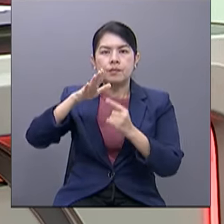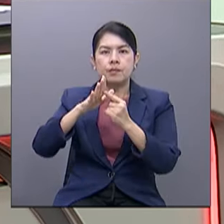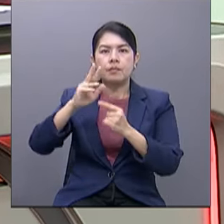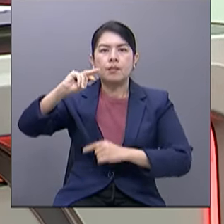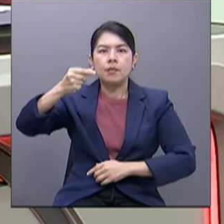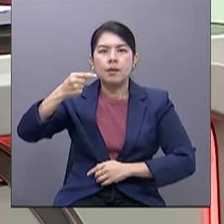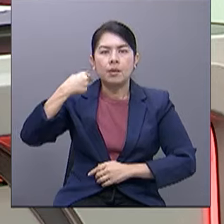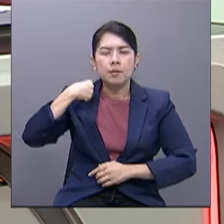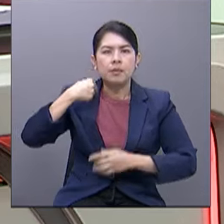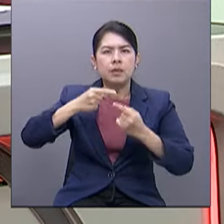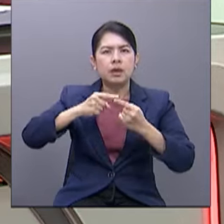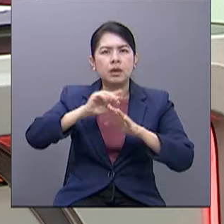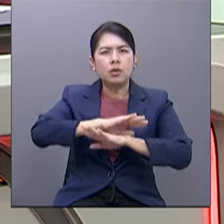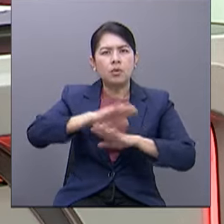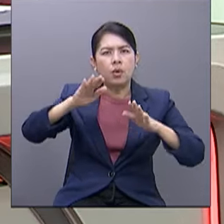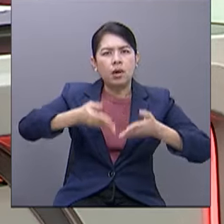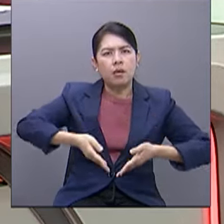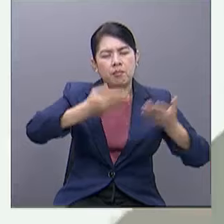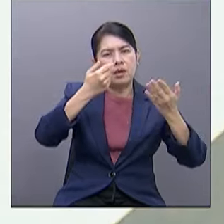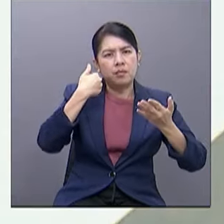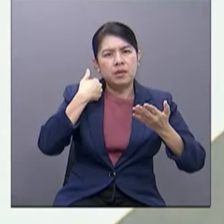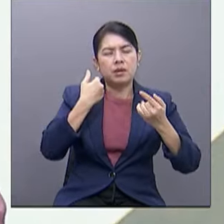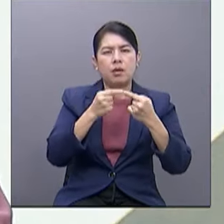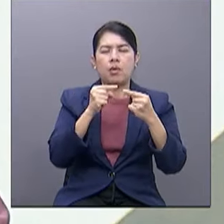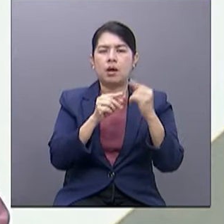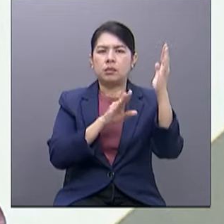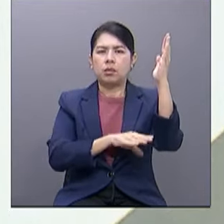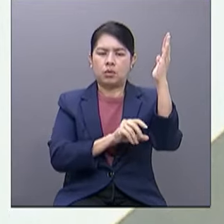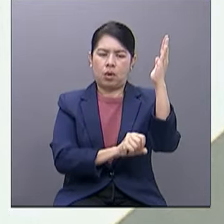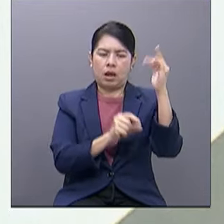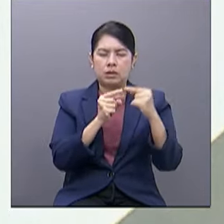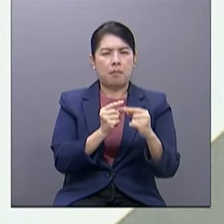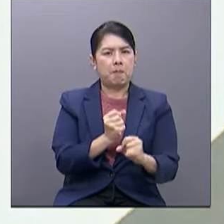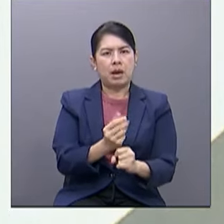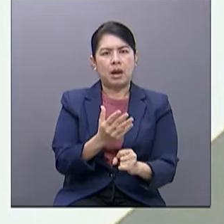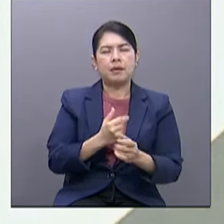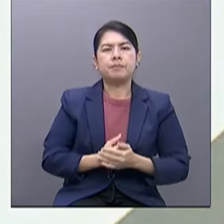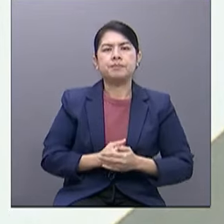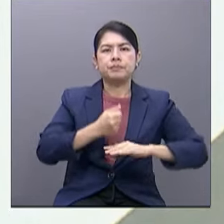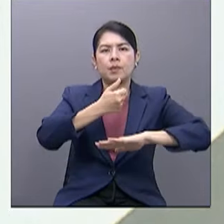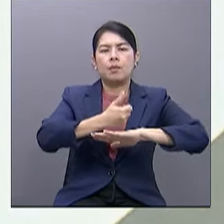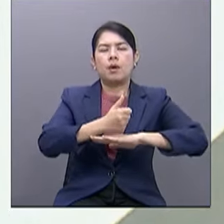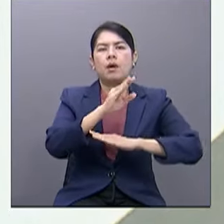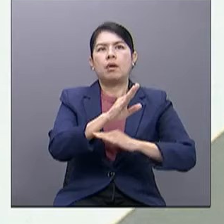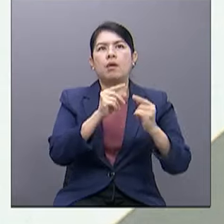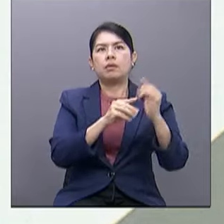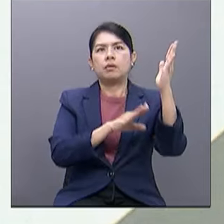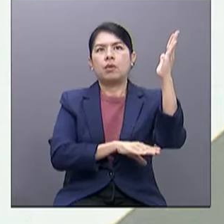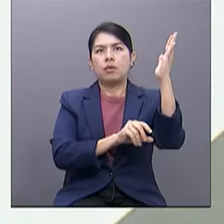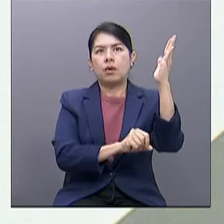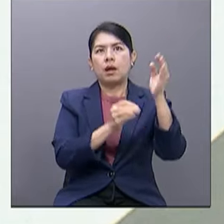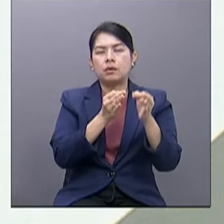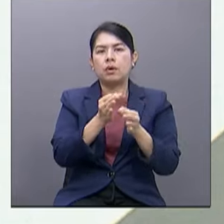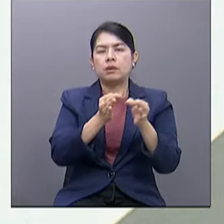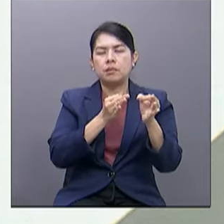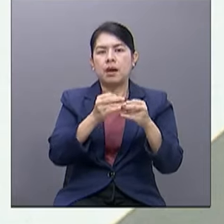แต่ที่สงขลารื้อไม่ได้ค่ะเรื่องนี้ทางผู้ว่าราชการจังหวัดสงขลาออกมาชี้แจงการแก้ไขปัญหาโพงพางในพื้นที่ทะเลส